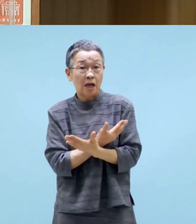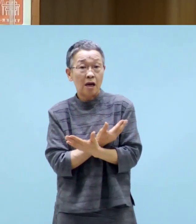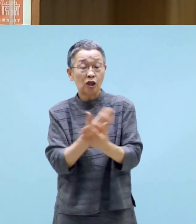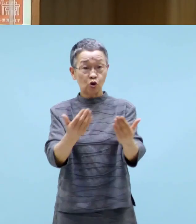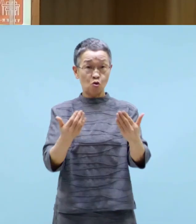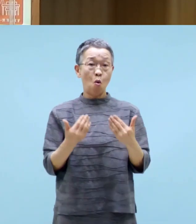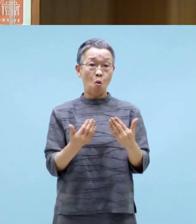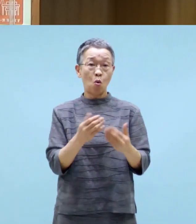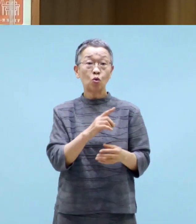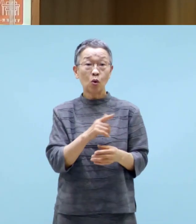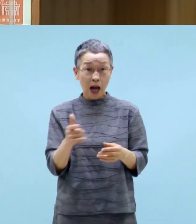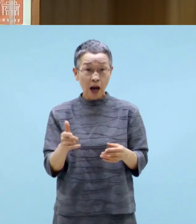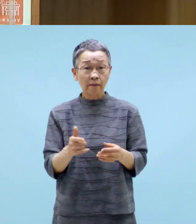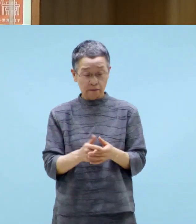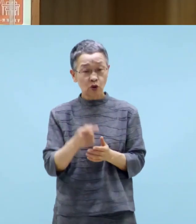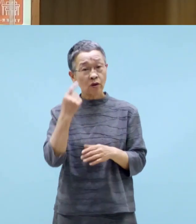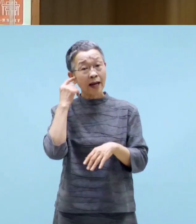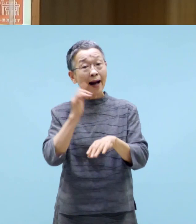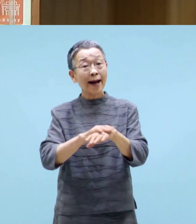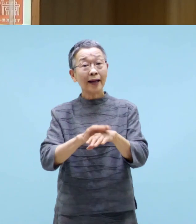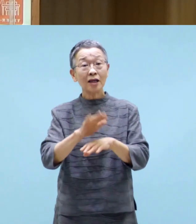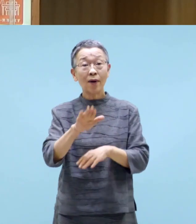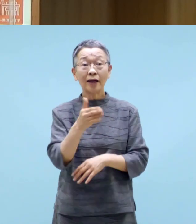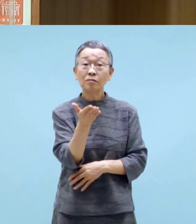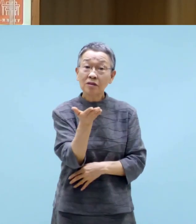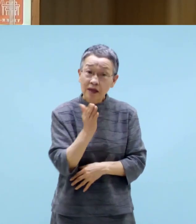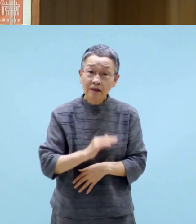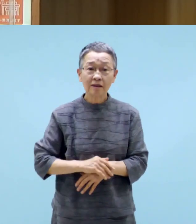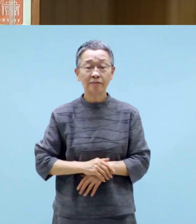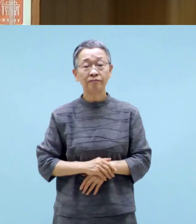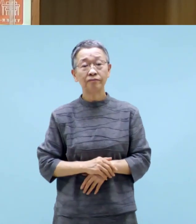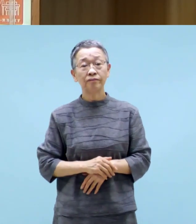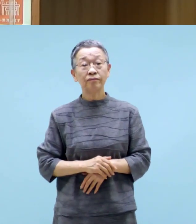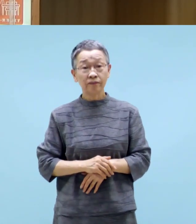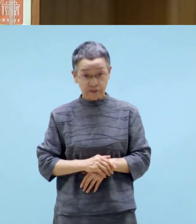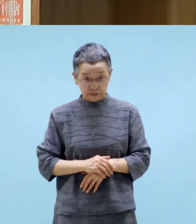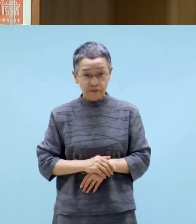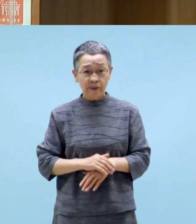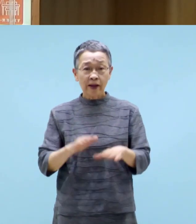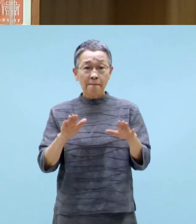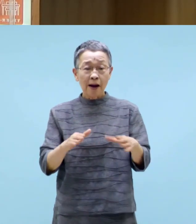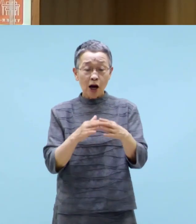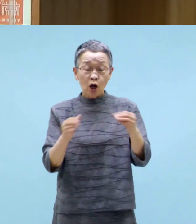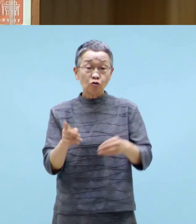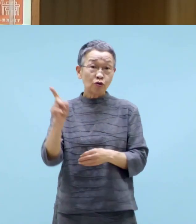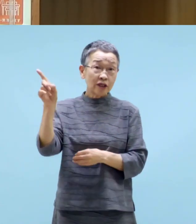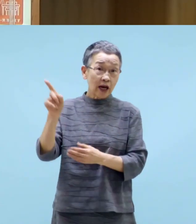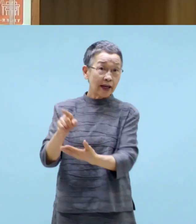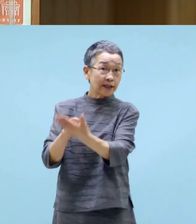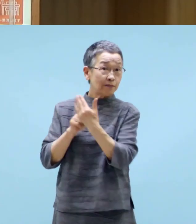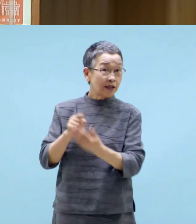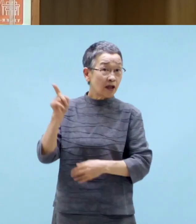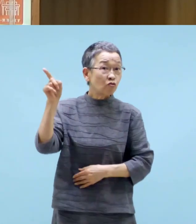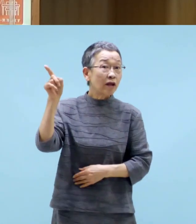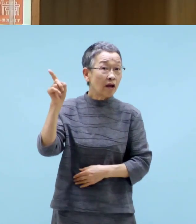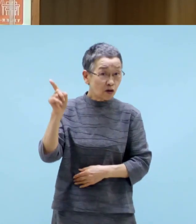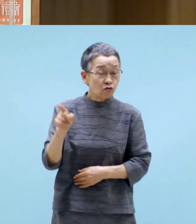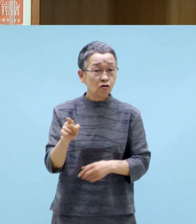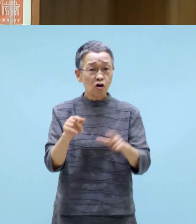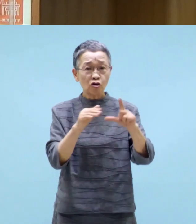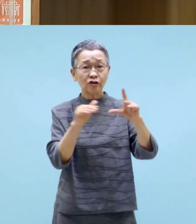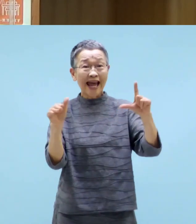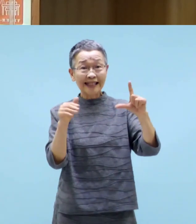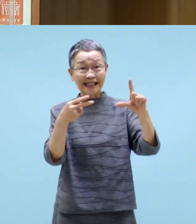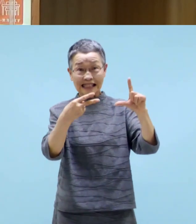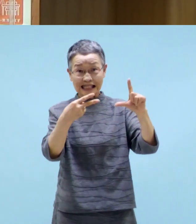か、そういったお考えはありますでしょうか。 一つですね、国が示しているステージ2とかステ